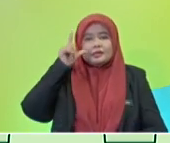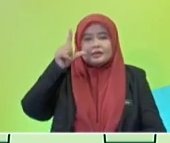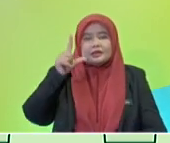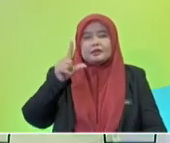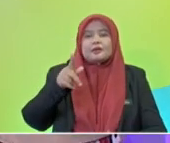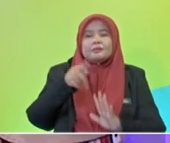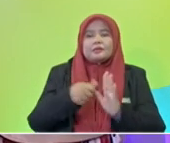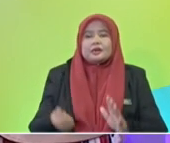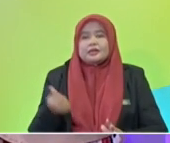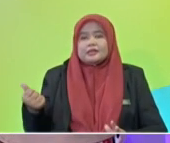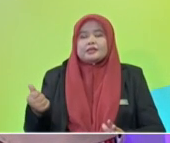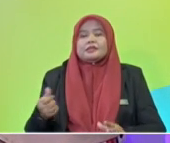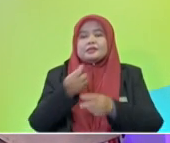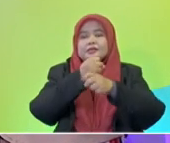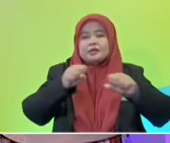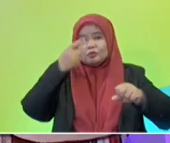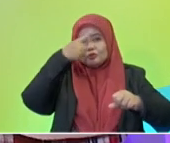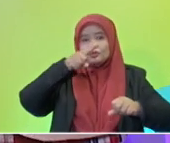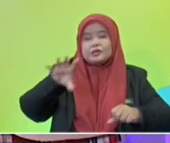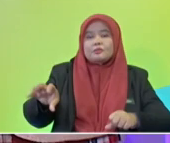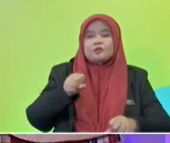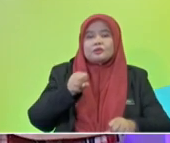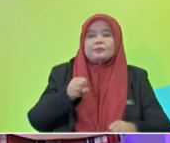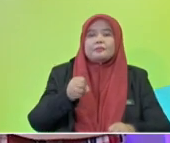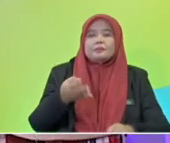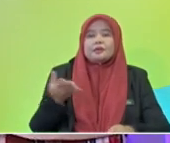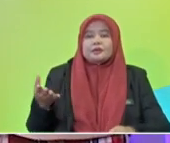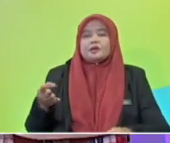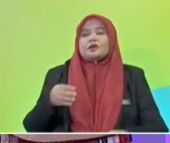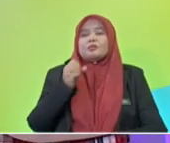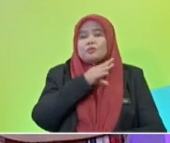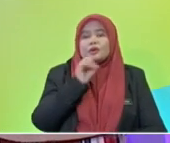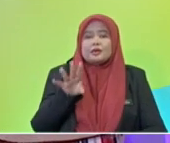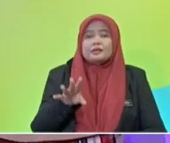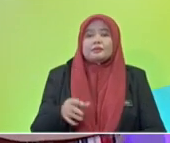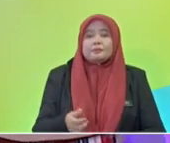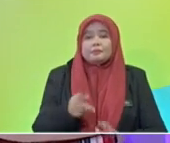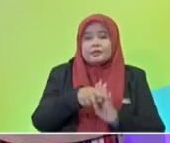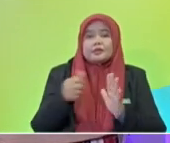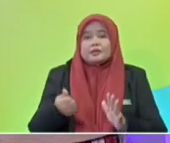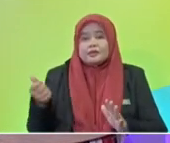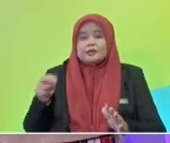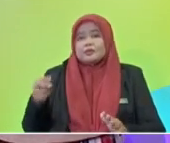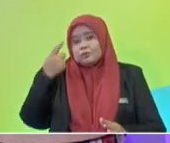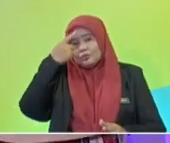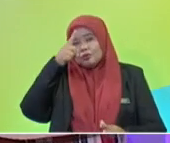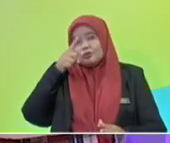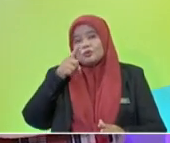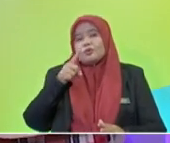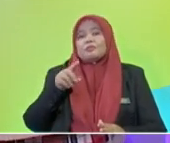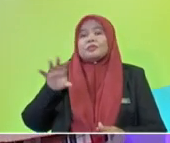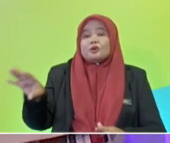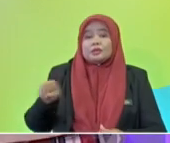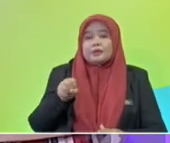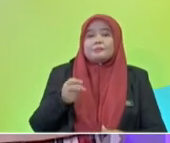peralatan ini disediakan untuk mengutip bahan buangan ayat utama ini peralatan digunakan untuk apa untuk mengutip